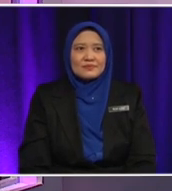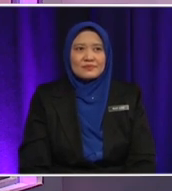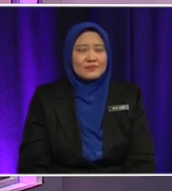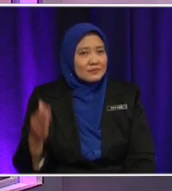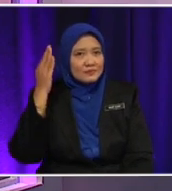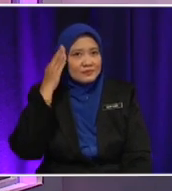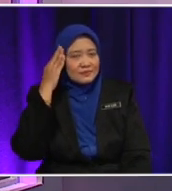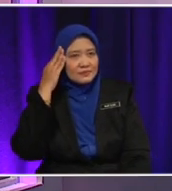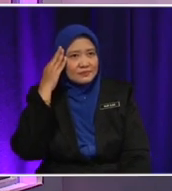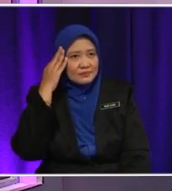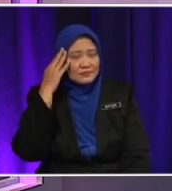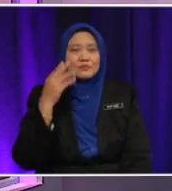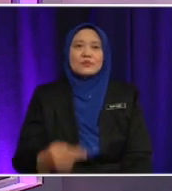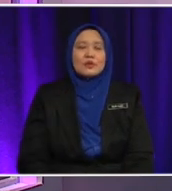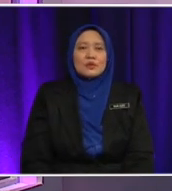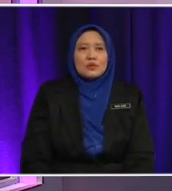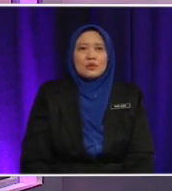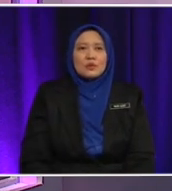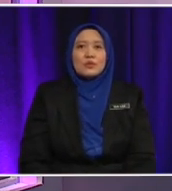jadi kita apply